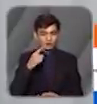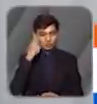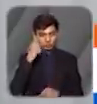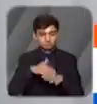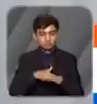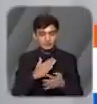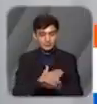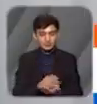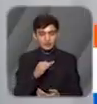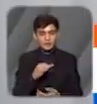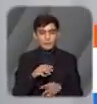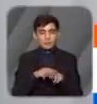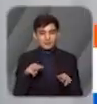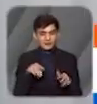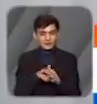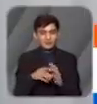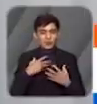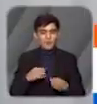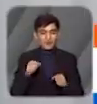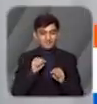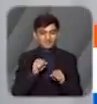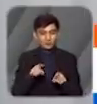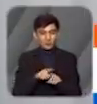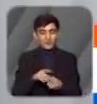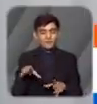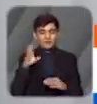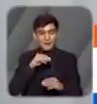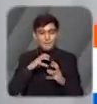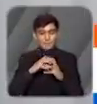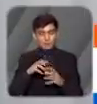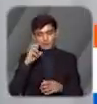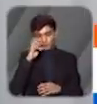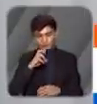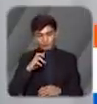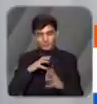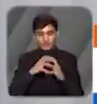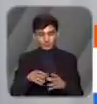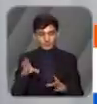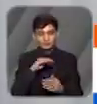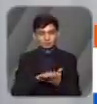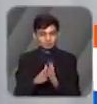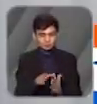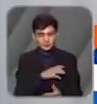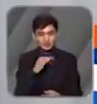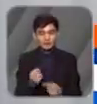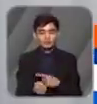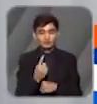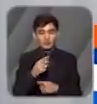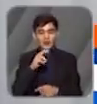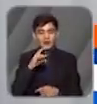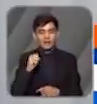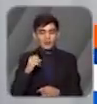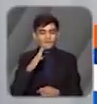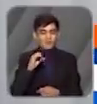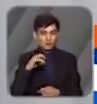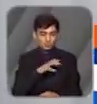сақтау министрлігі басқа мемлекеттермен органдармен бірлесе Қазақстан Республикасында коронавирустық инфекция анықталып таралған